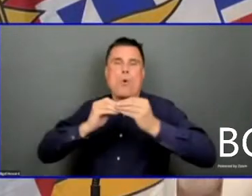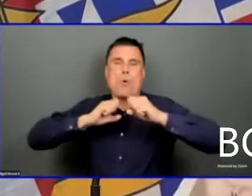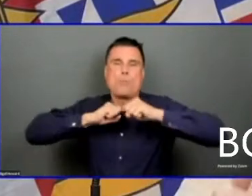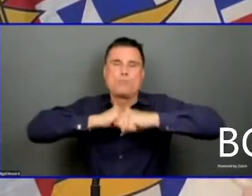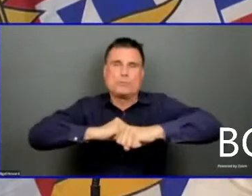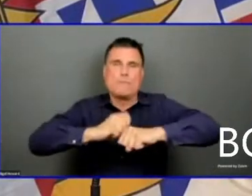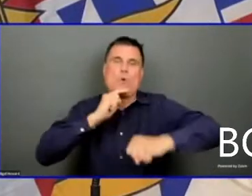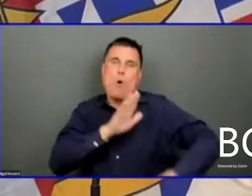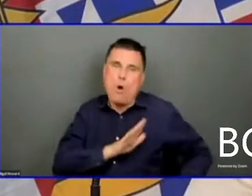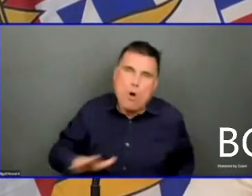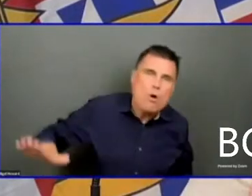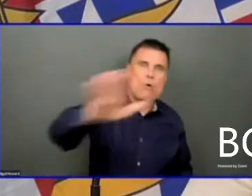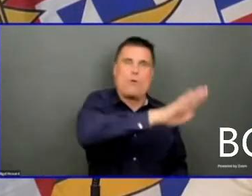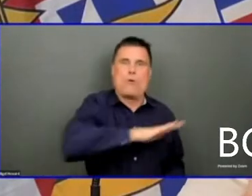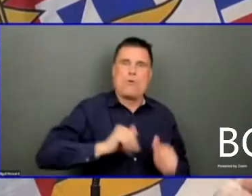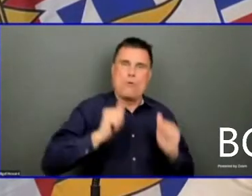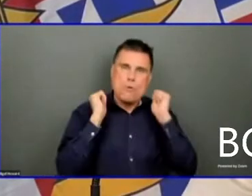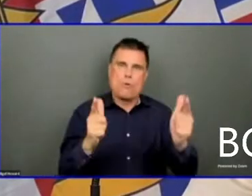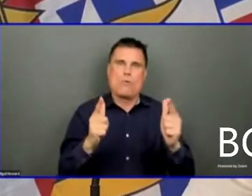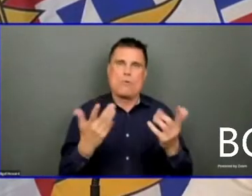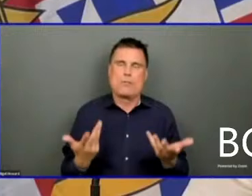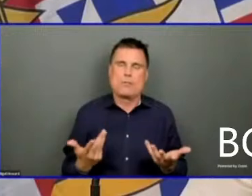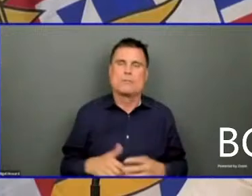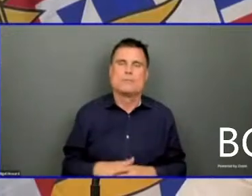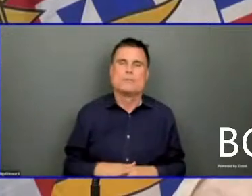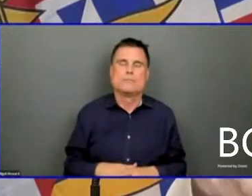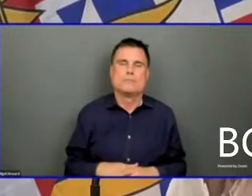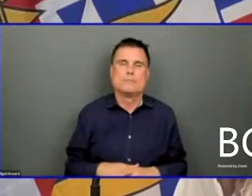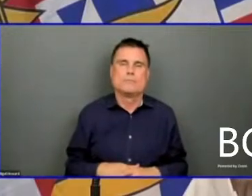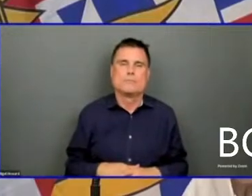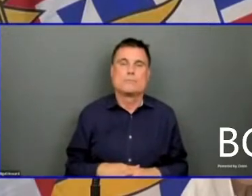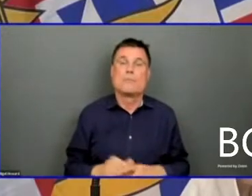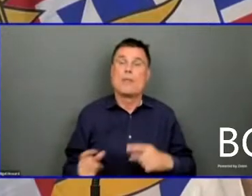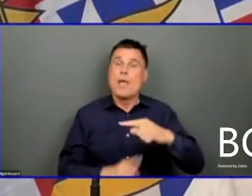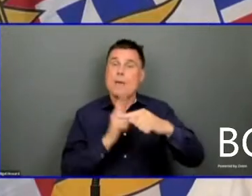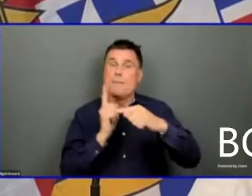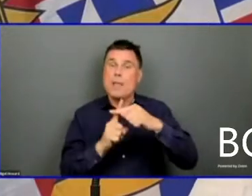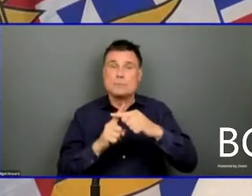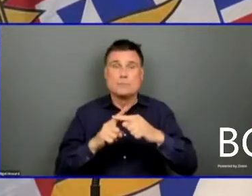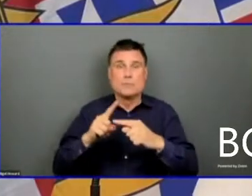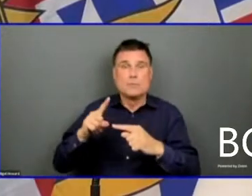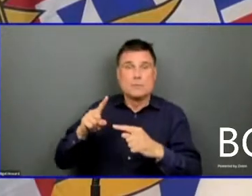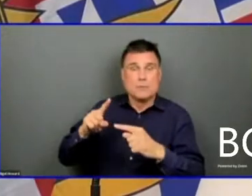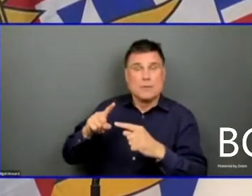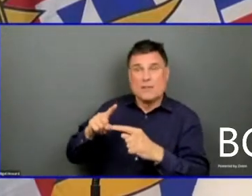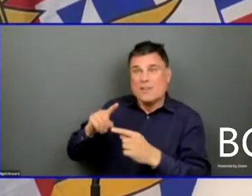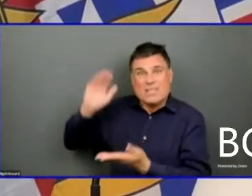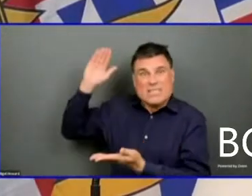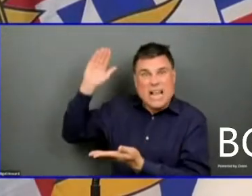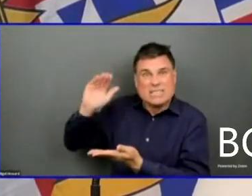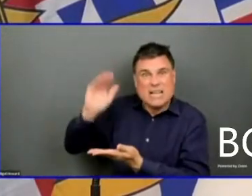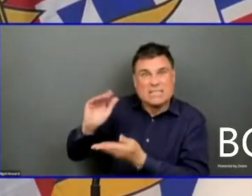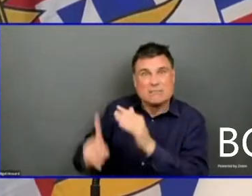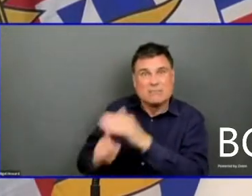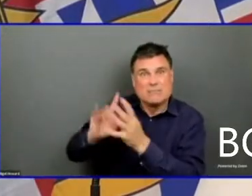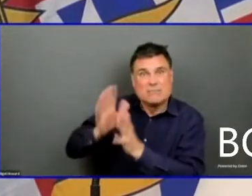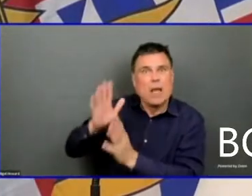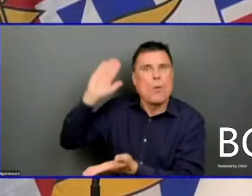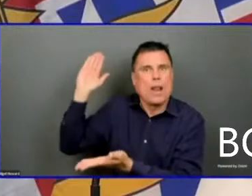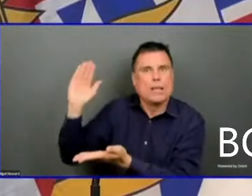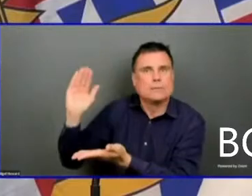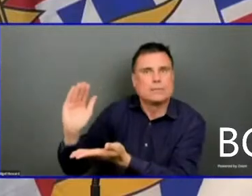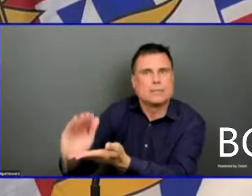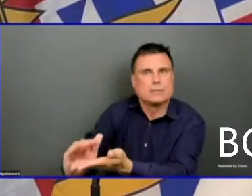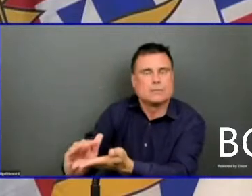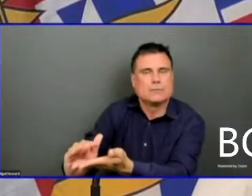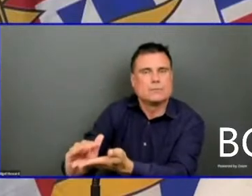人尽快打第一针成年人打了第一针了之后，整个社区的传播率就会下降，那么孩